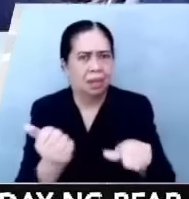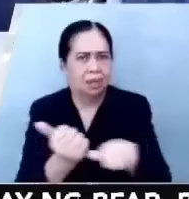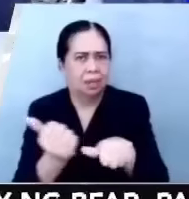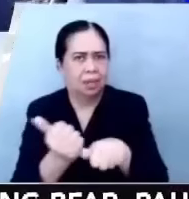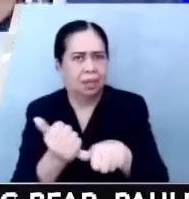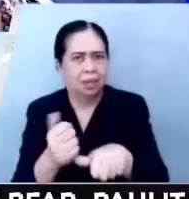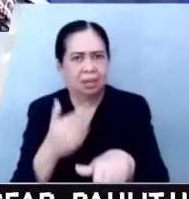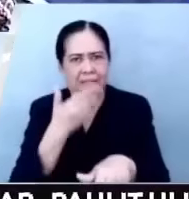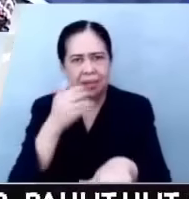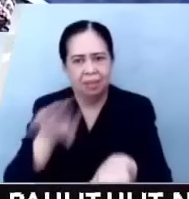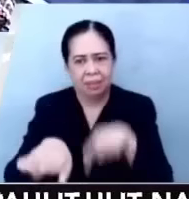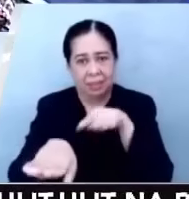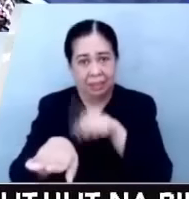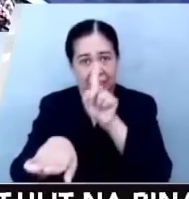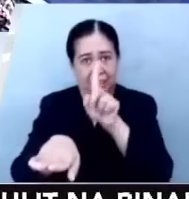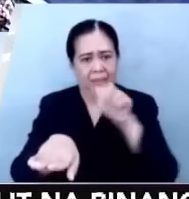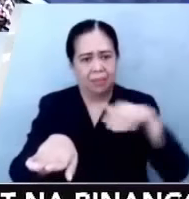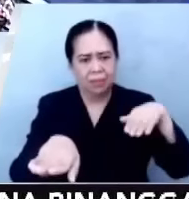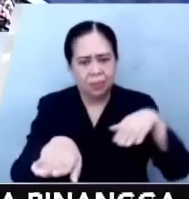ika nga kasakasamang PCG?